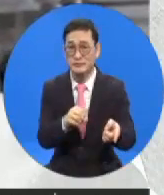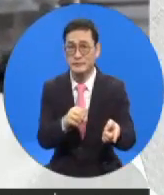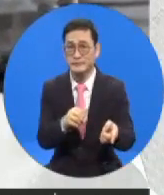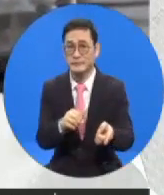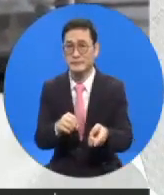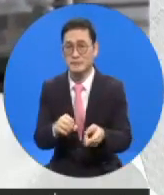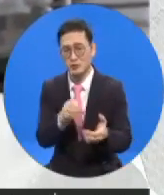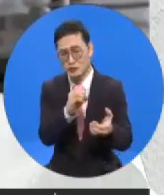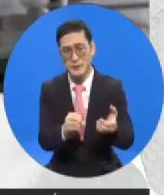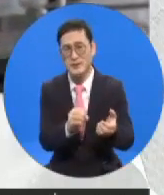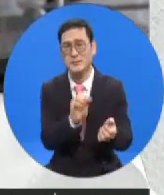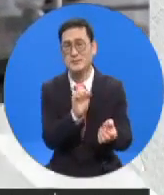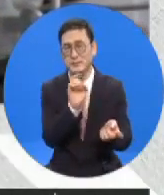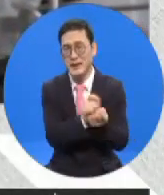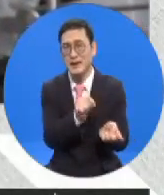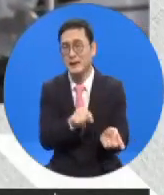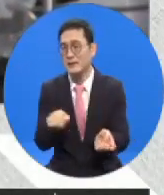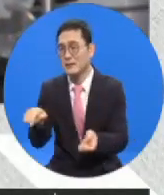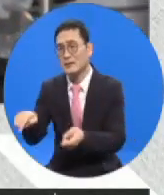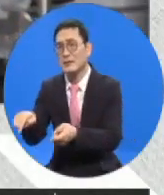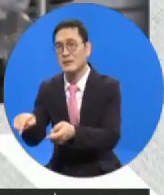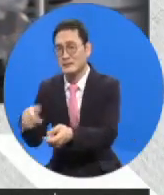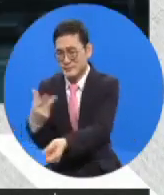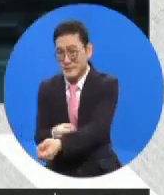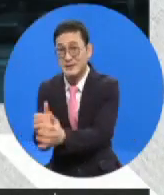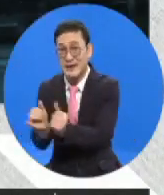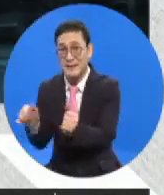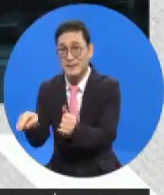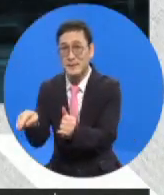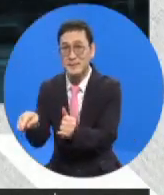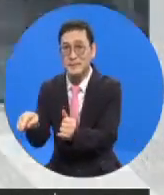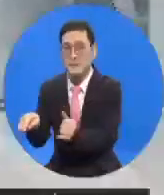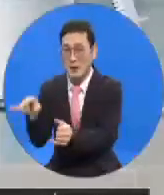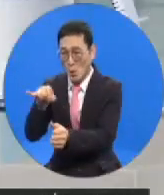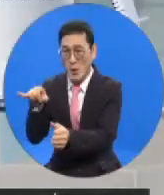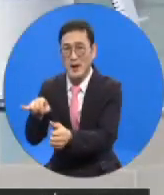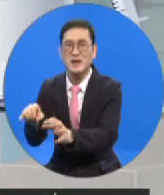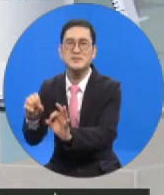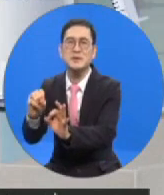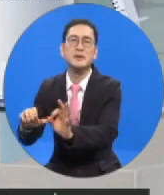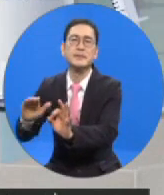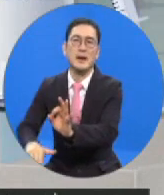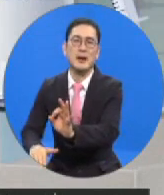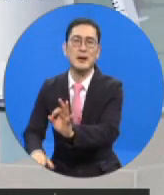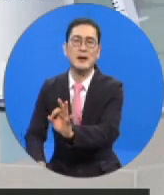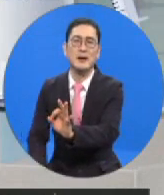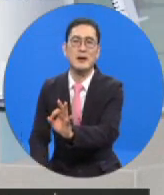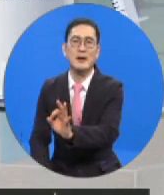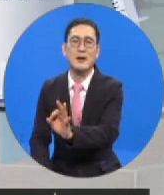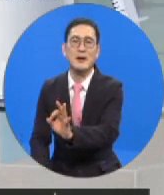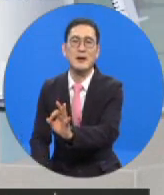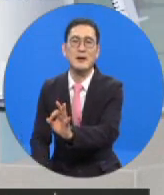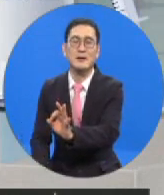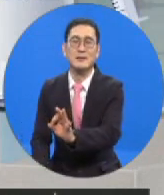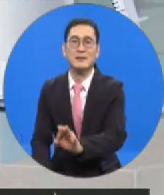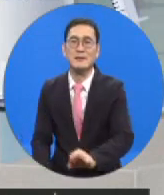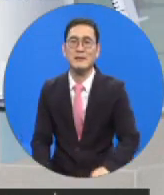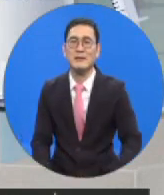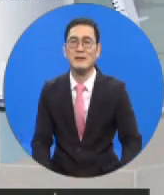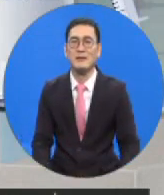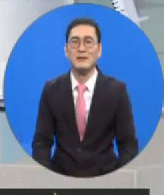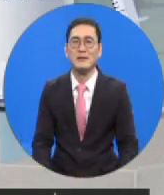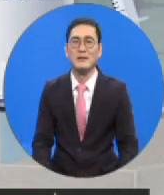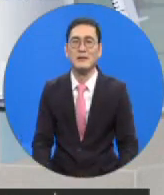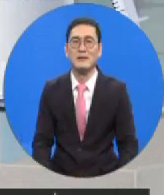즉슨 백신을 네. 맞은 사람들 중에 상당수가 코로나를 걸리지 않았다. 코로나를 그렇죠. 극복했다. 여기 대해서 사람들은 모를 거 아닙니까?